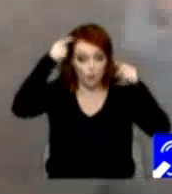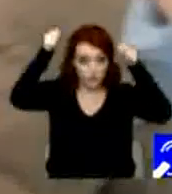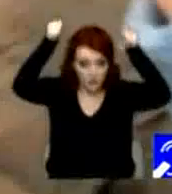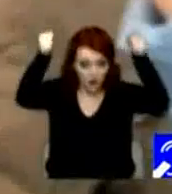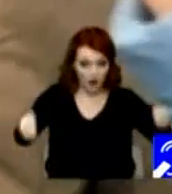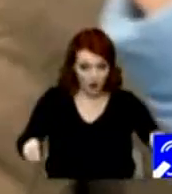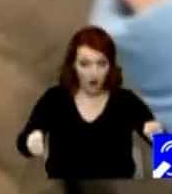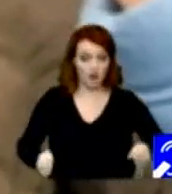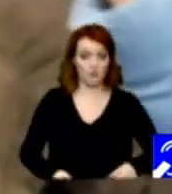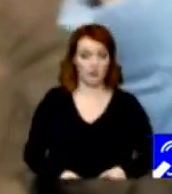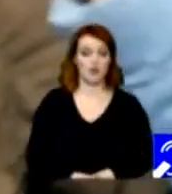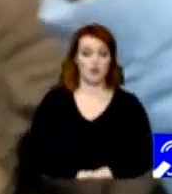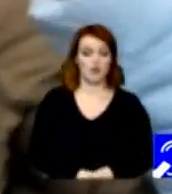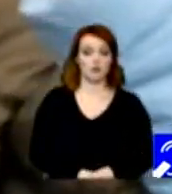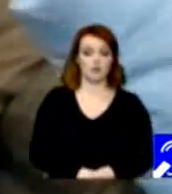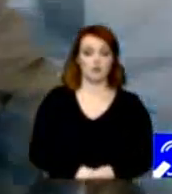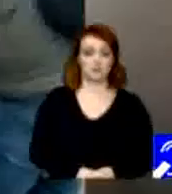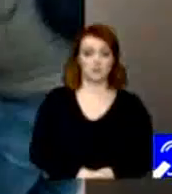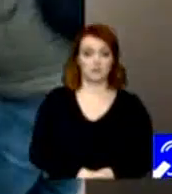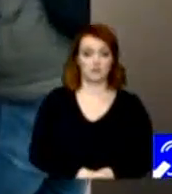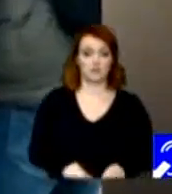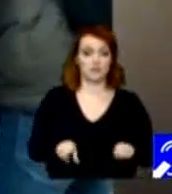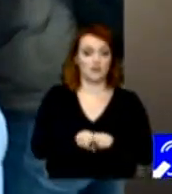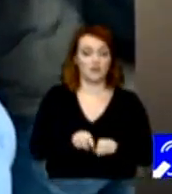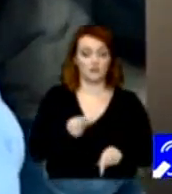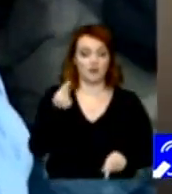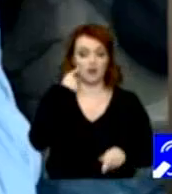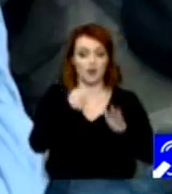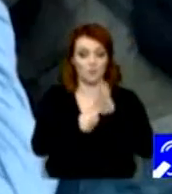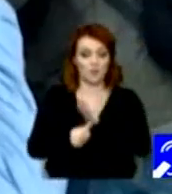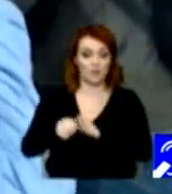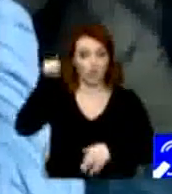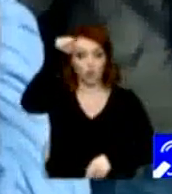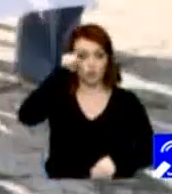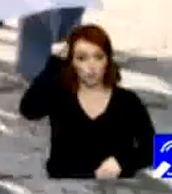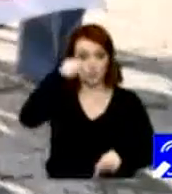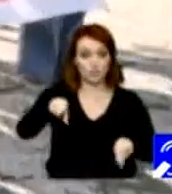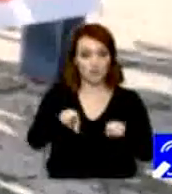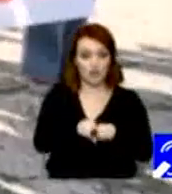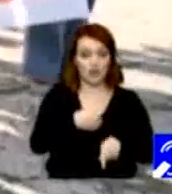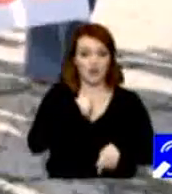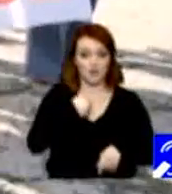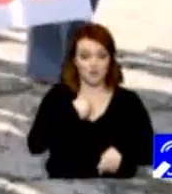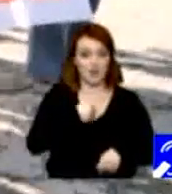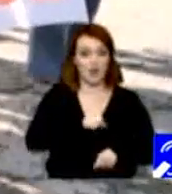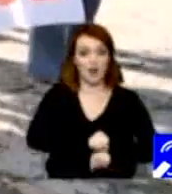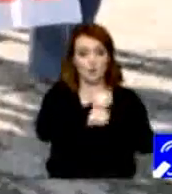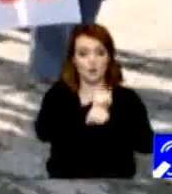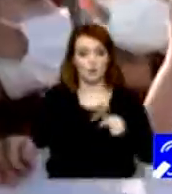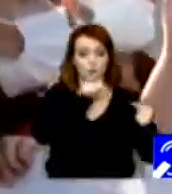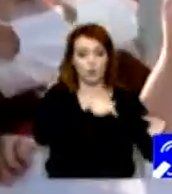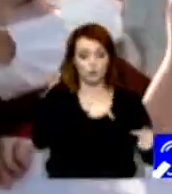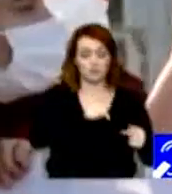forțat un fel de cagulă acest considerată gest jignitor tot ce doreau sa protesteze astfel față de politica a Statelor Unite